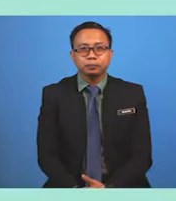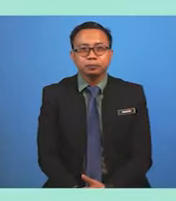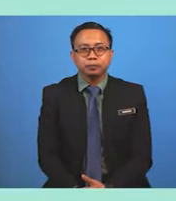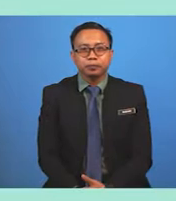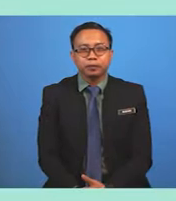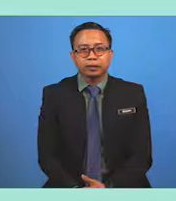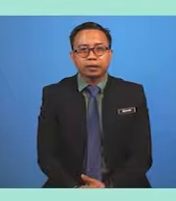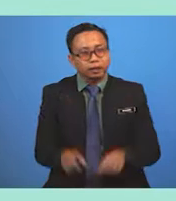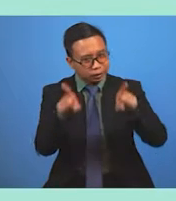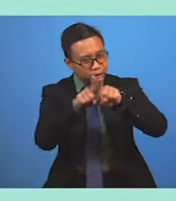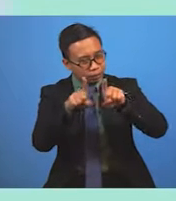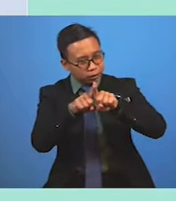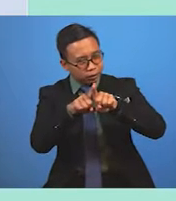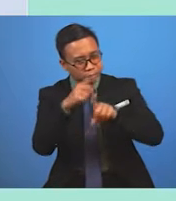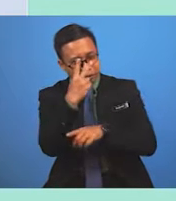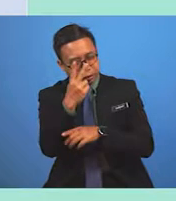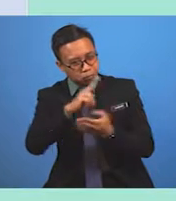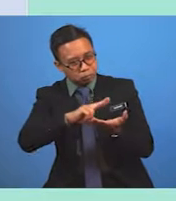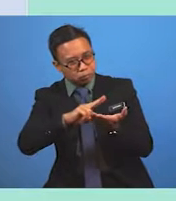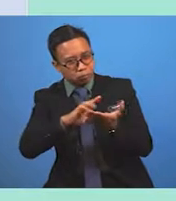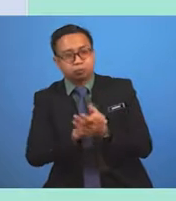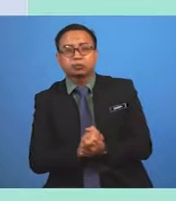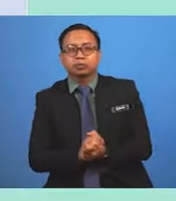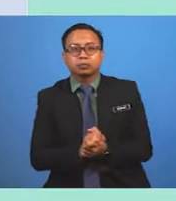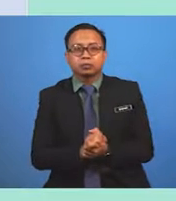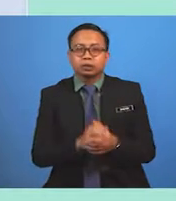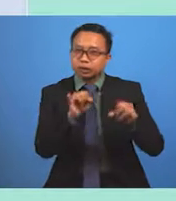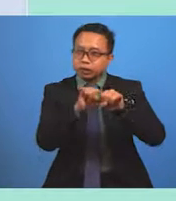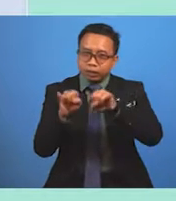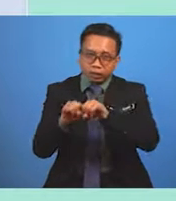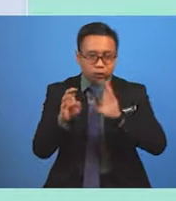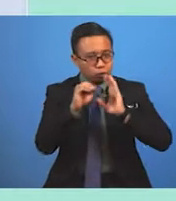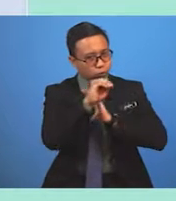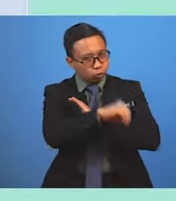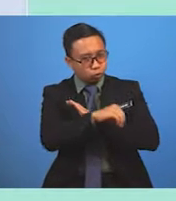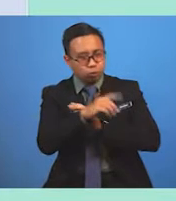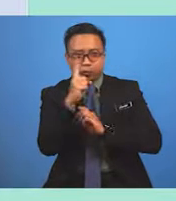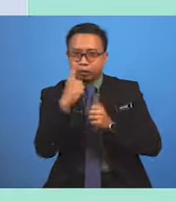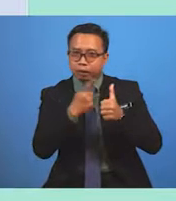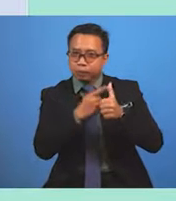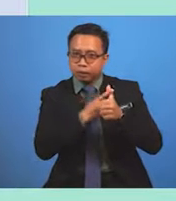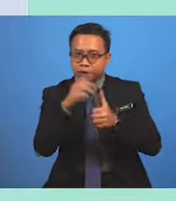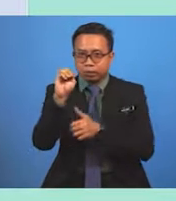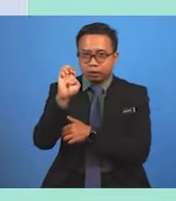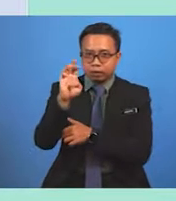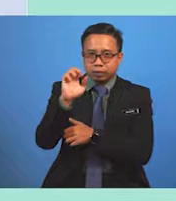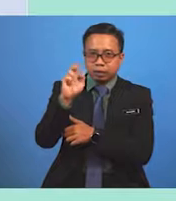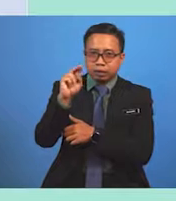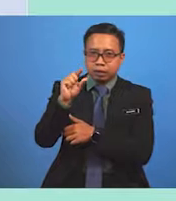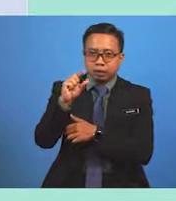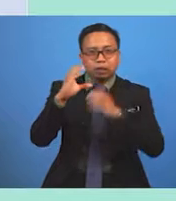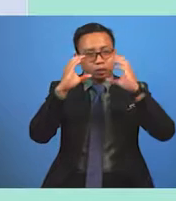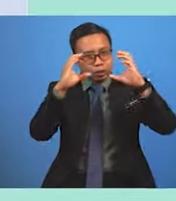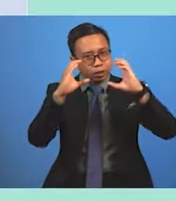Mari kita sama-sama menyemak jawapan. Jenis musuh yang pertama adalah memerang. Kaedah pencegahannya